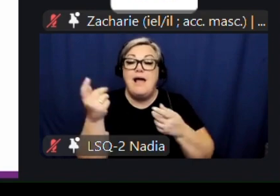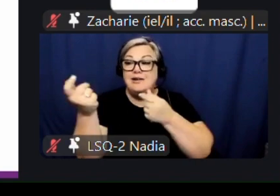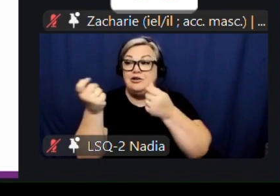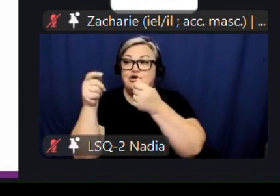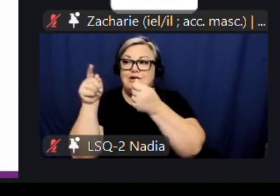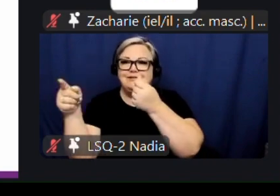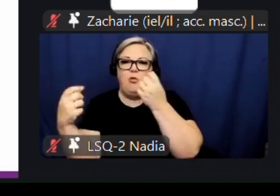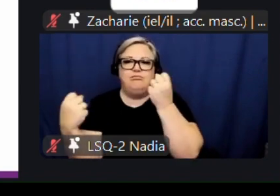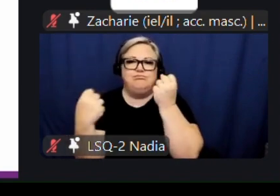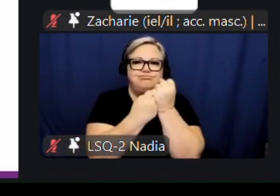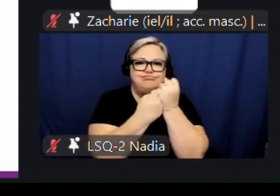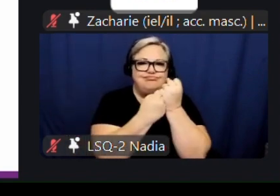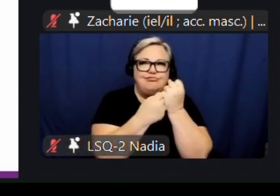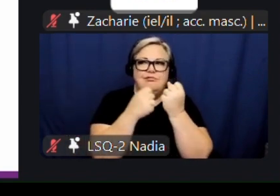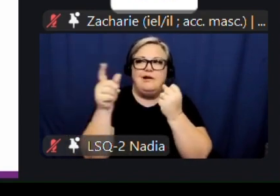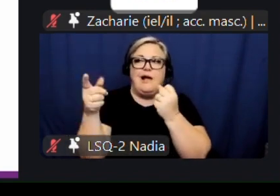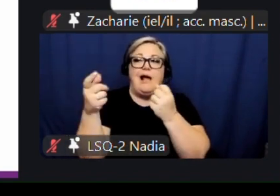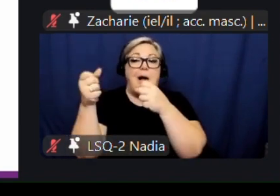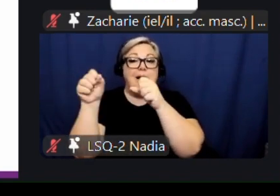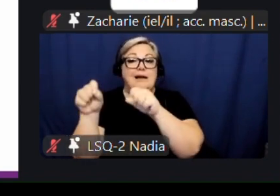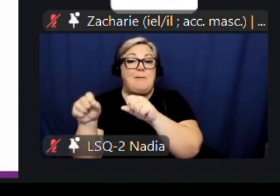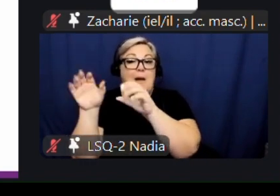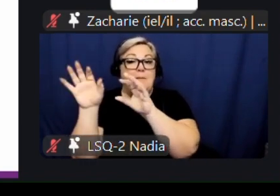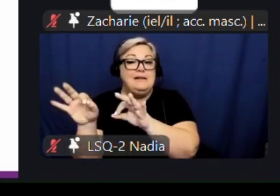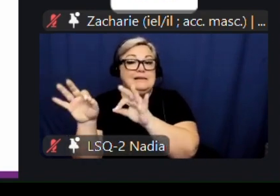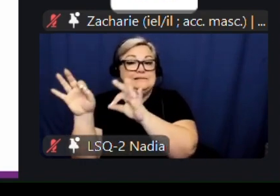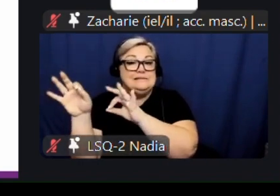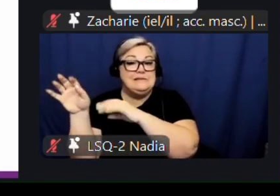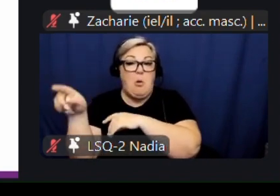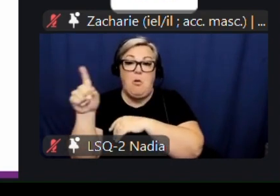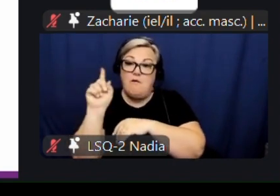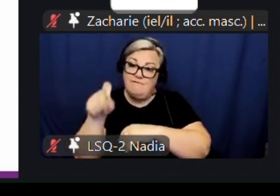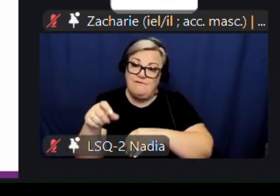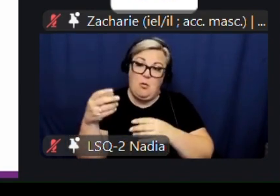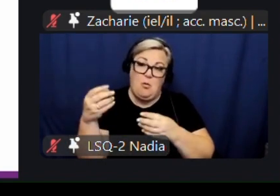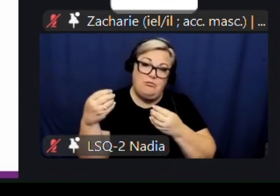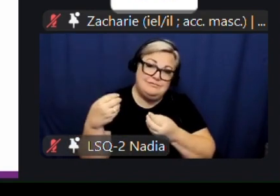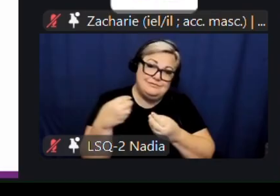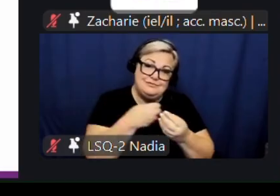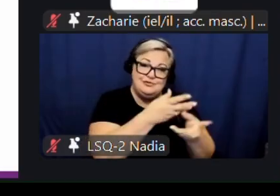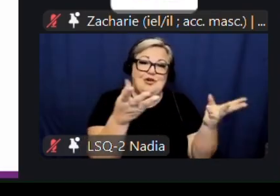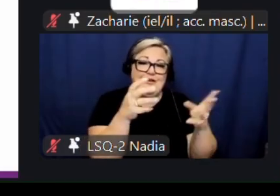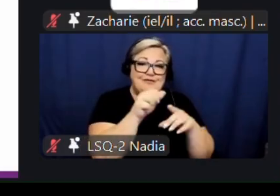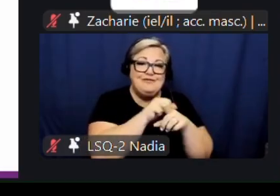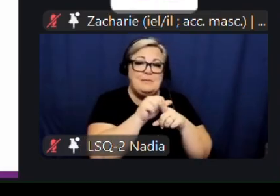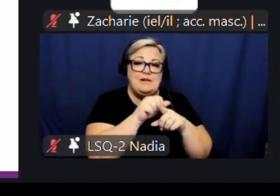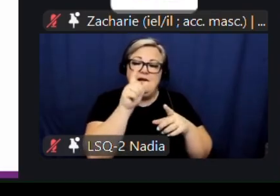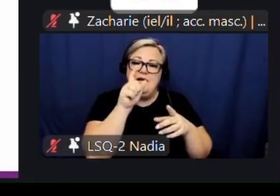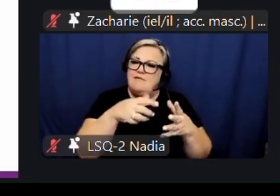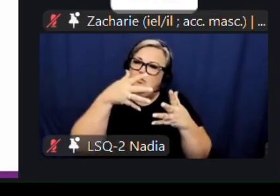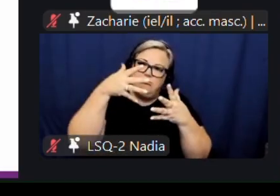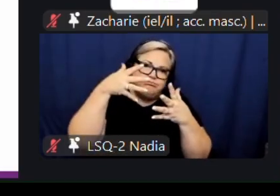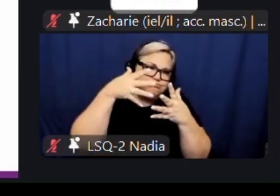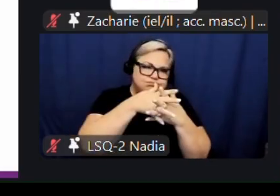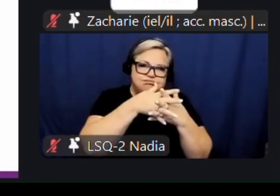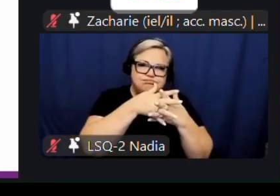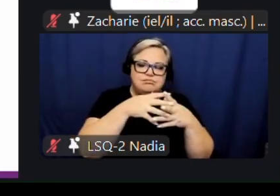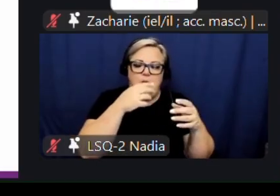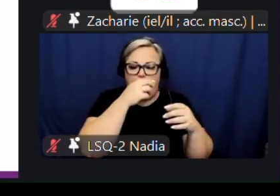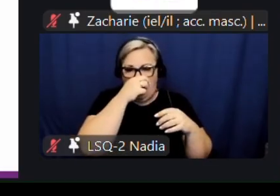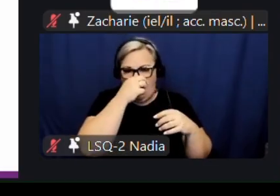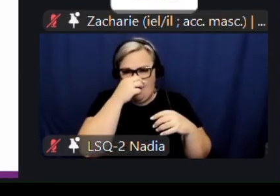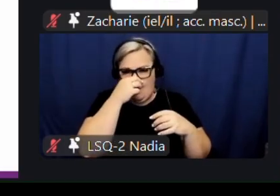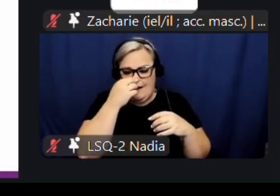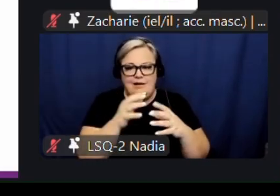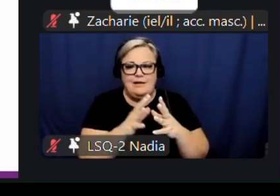gestion des personnes en position de pouvoir, en position de prise de décision parce que il faut que ce soit vraiment ancré dans la culture de l'organisation et